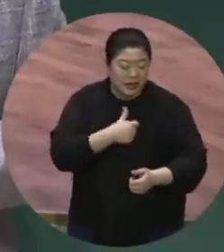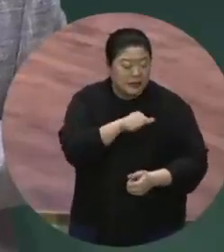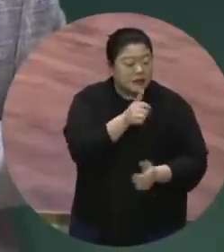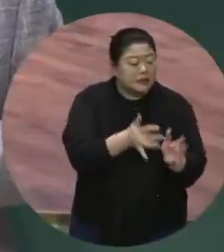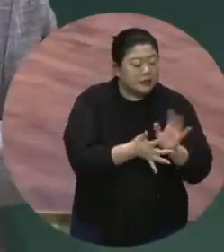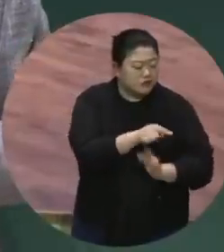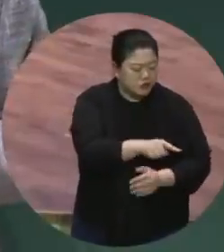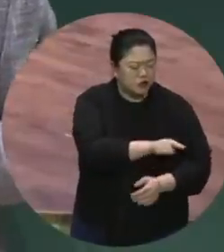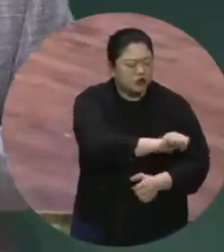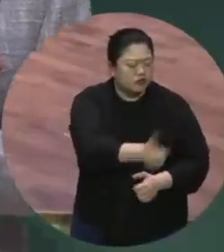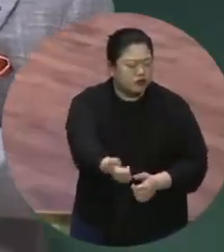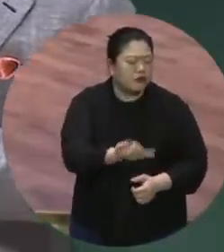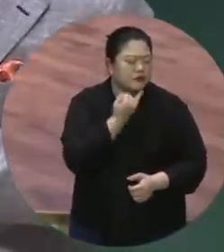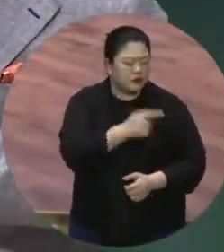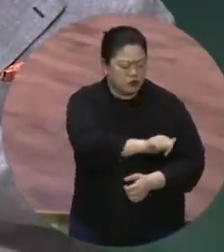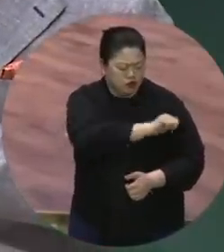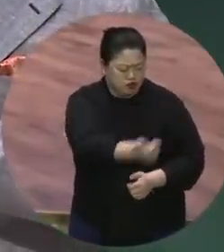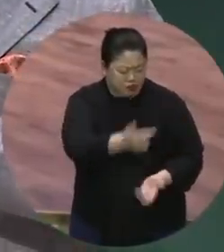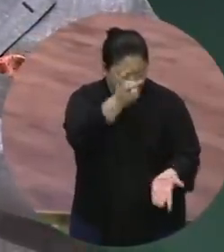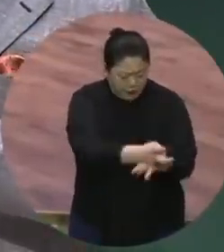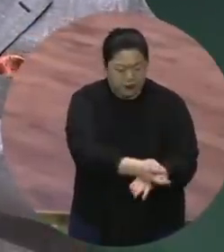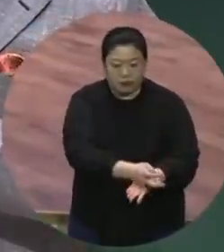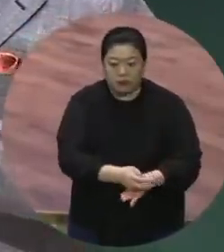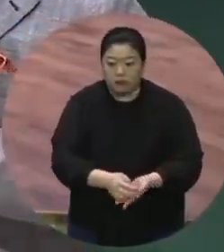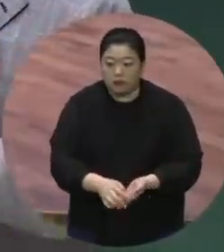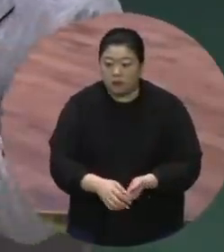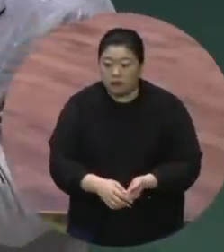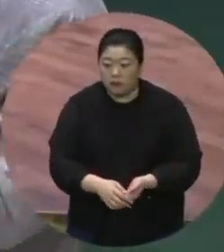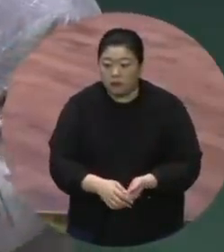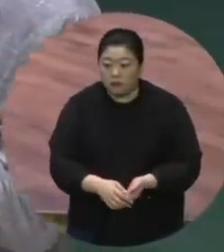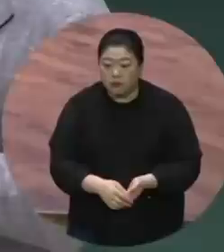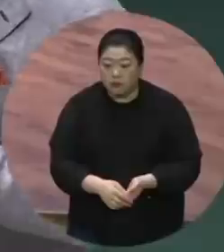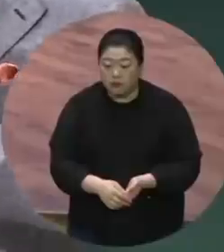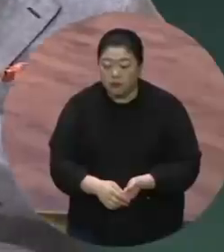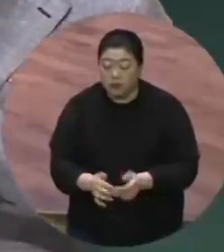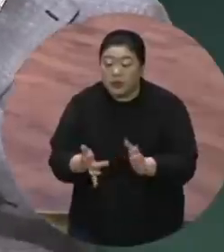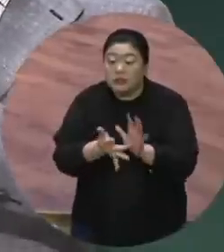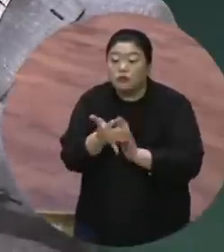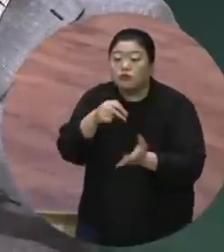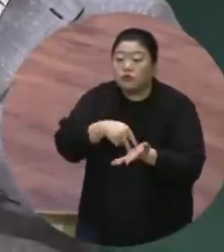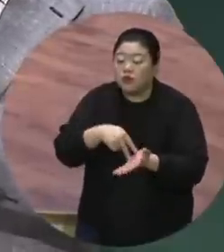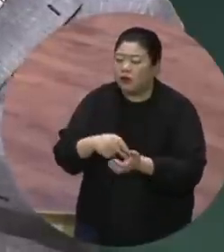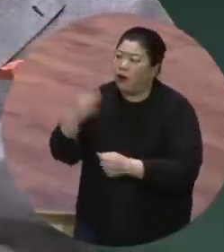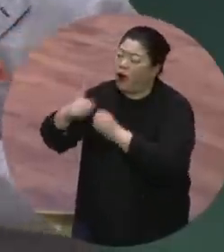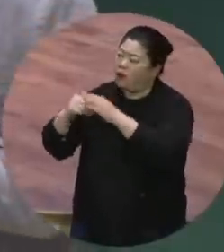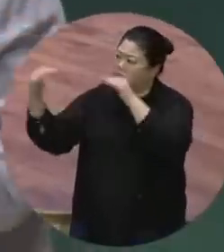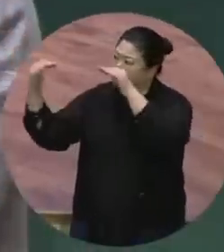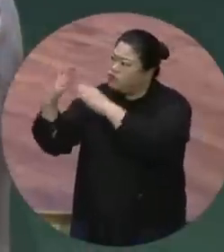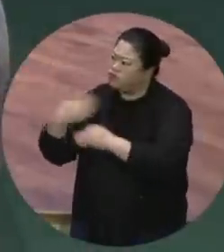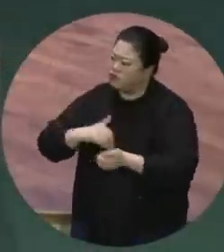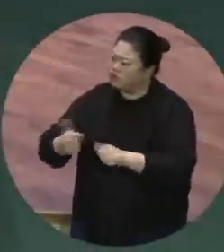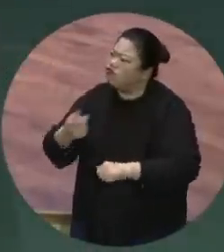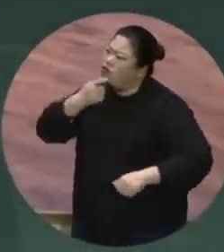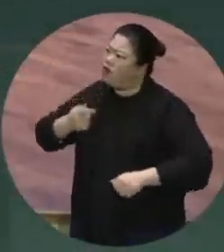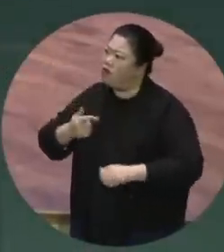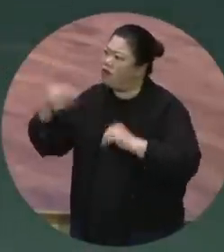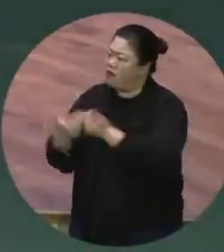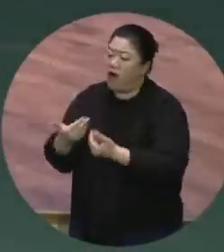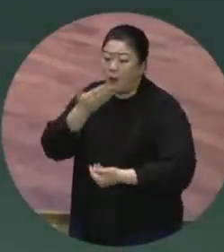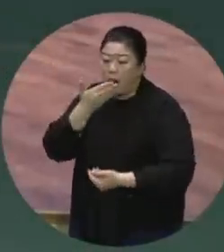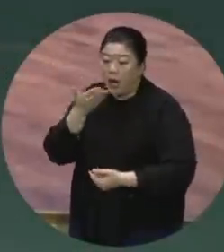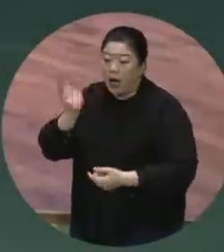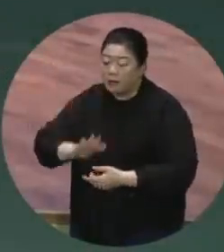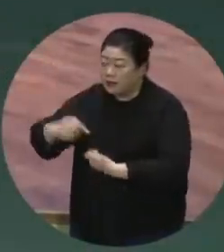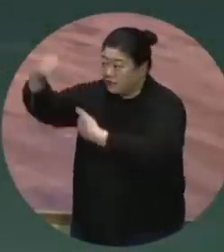알겠습니다. 죽기까지. 이걸 뭐라 그래요? 절대 순종이래. 절대 순종. 죽기까지. 이걸